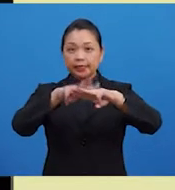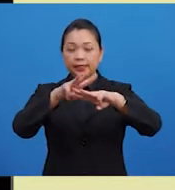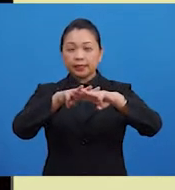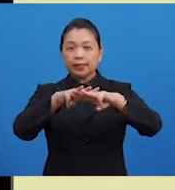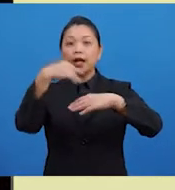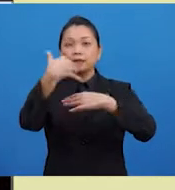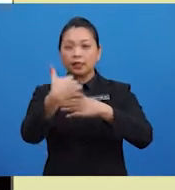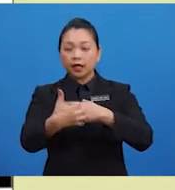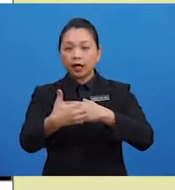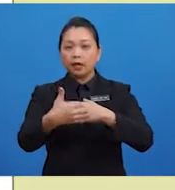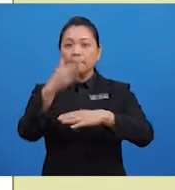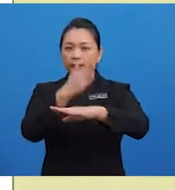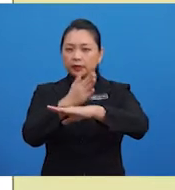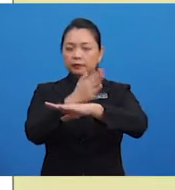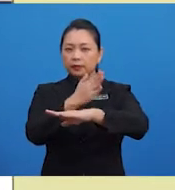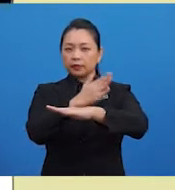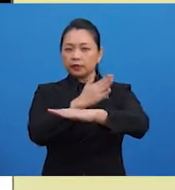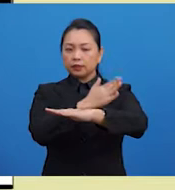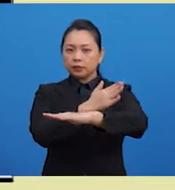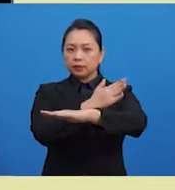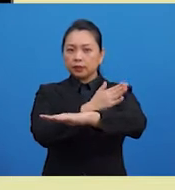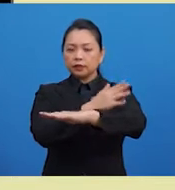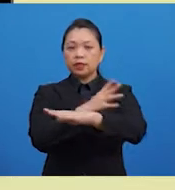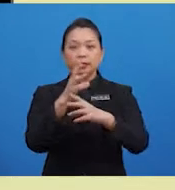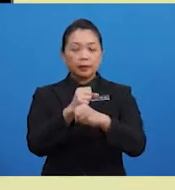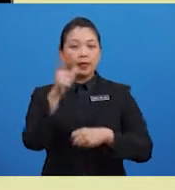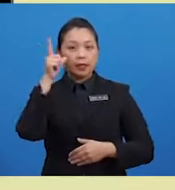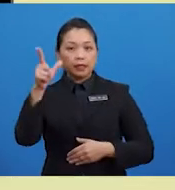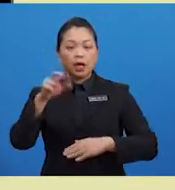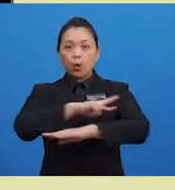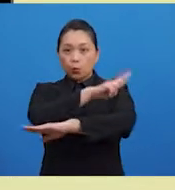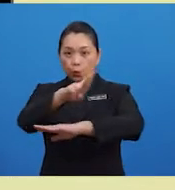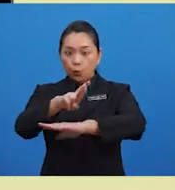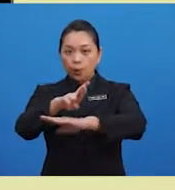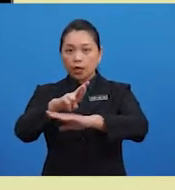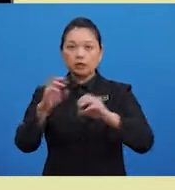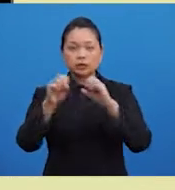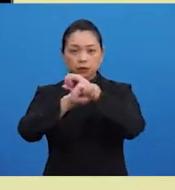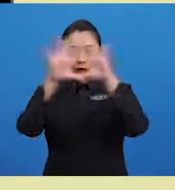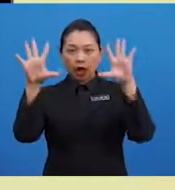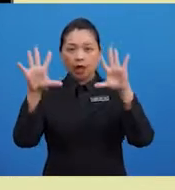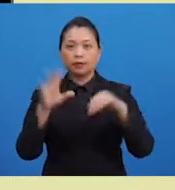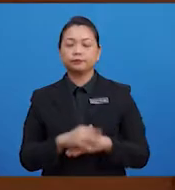embrio semakin membesar sehingga ruang cerah di dalam telur menjadi legap.